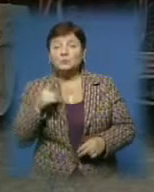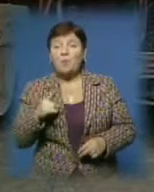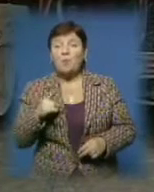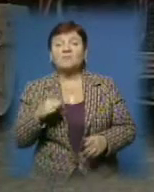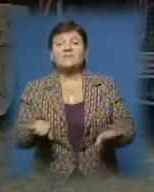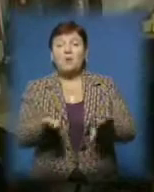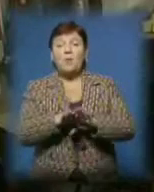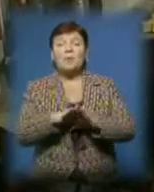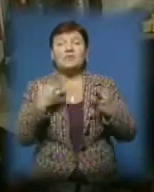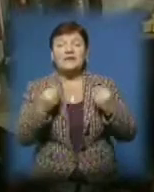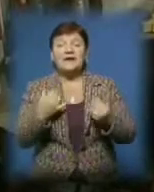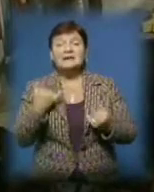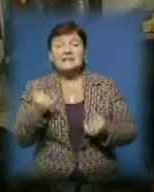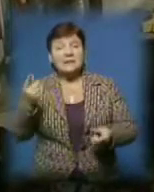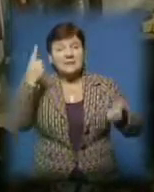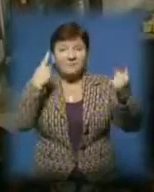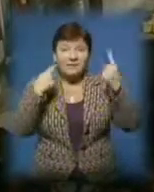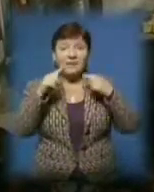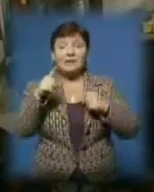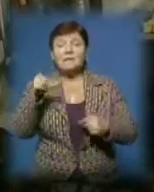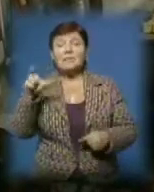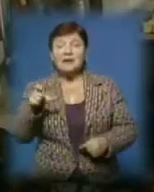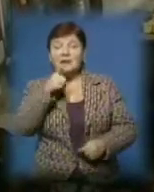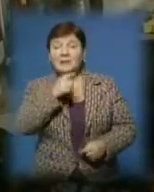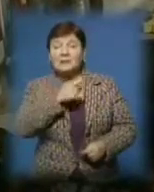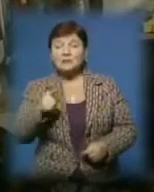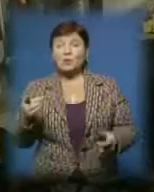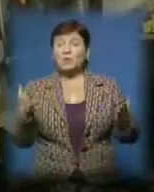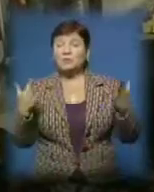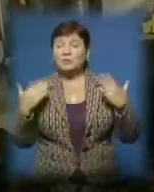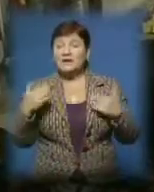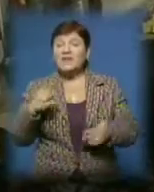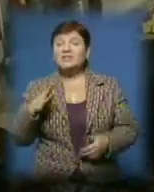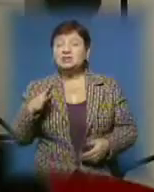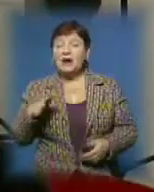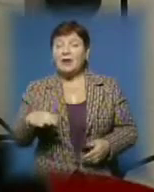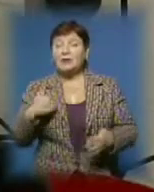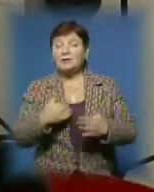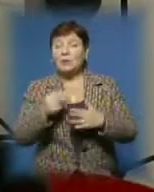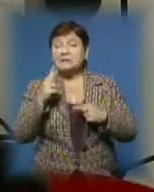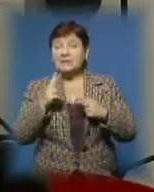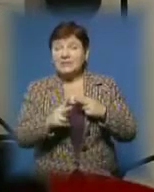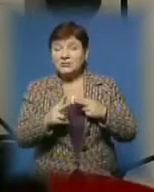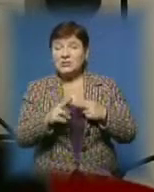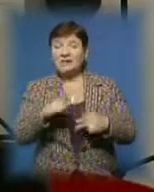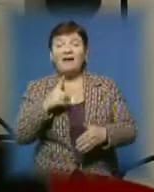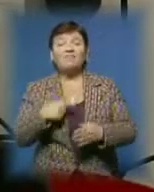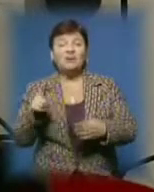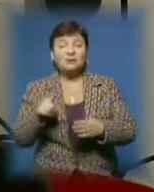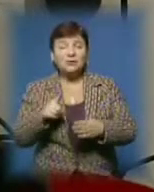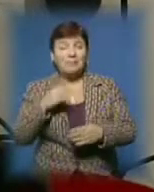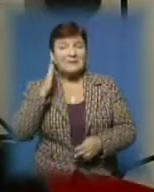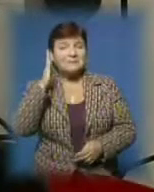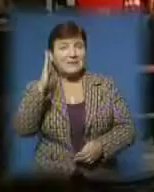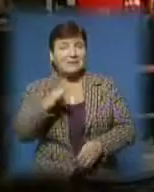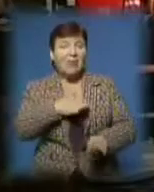дні. Зараз винахід перебуває на сезонному відпочинку та чекає довершення. Винахідник не виключає перспективу